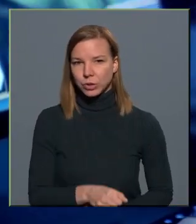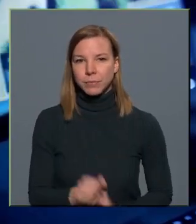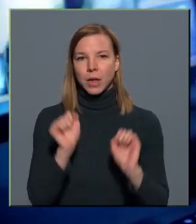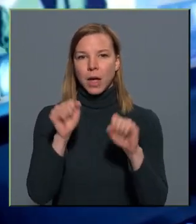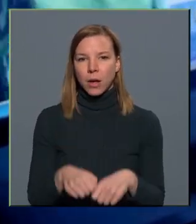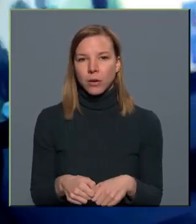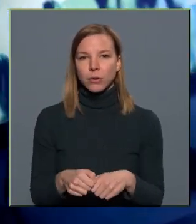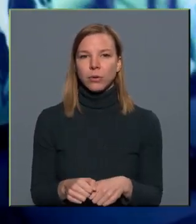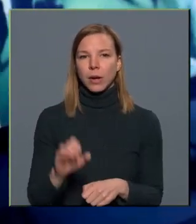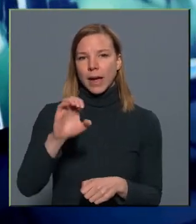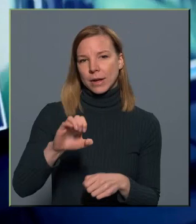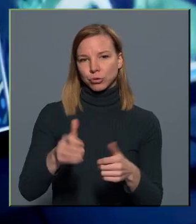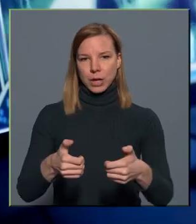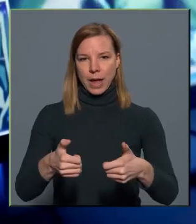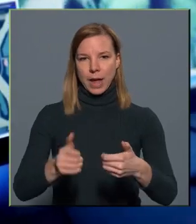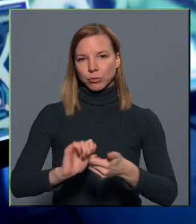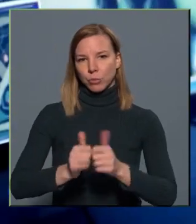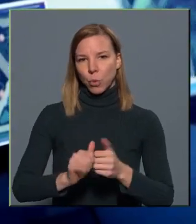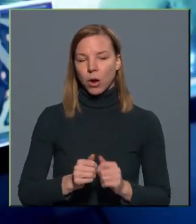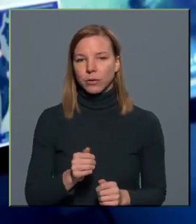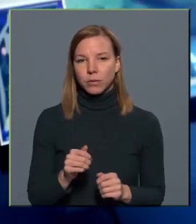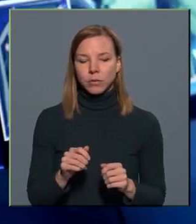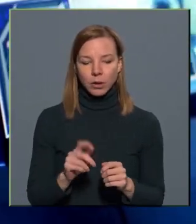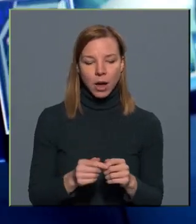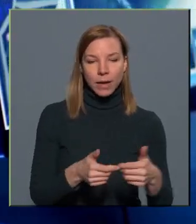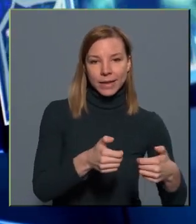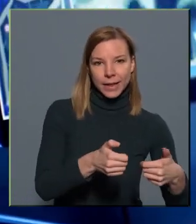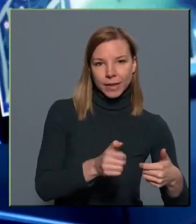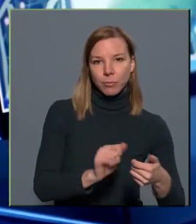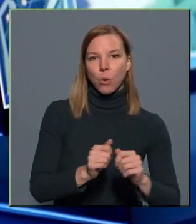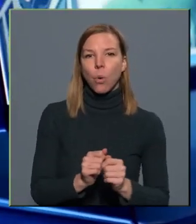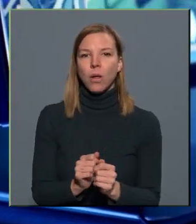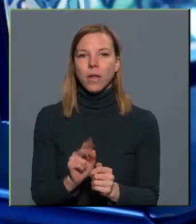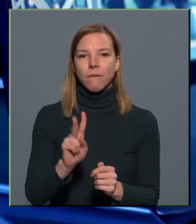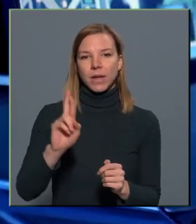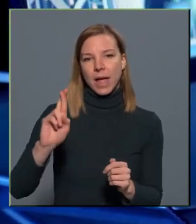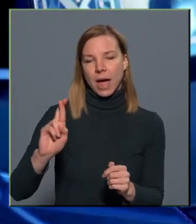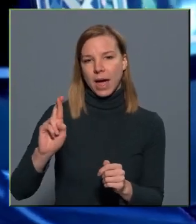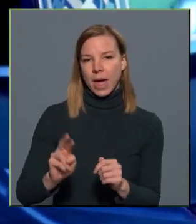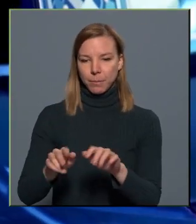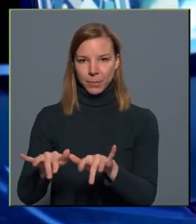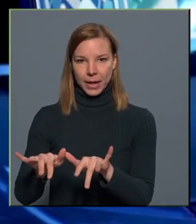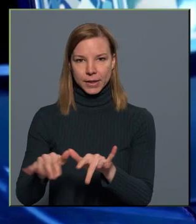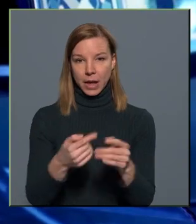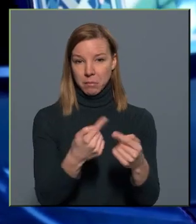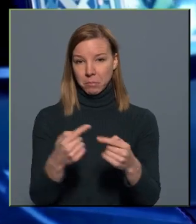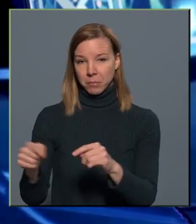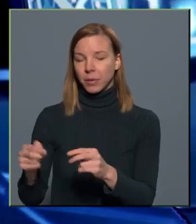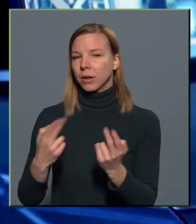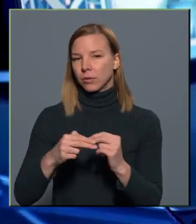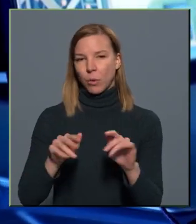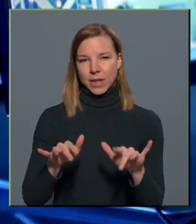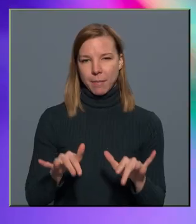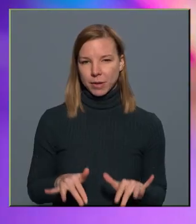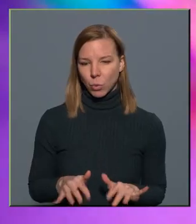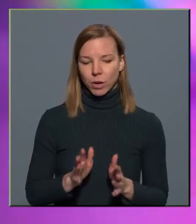e-sport rendezvényt fogunk tartani. PC-vel, Xbox-szal, VR-ral, több számítógéppel, ez valószínűleg márciusban fog